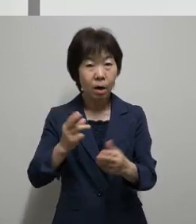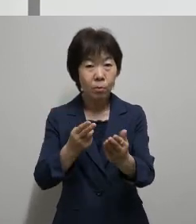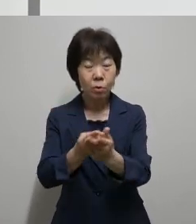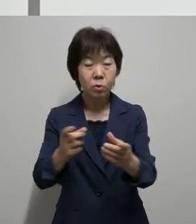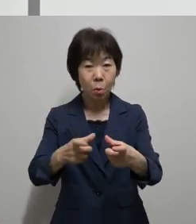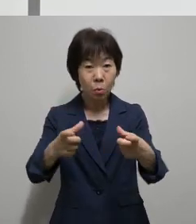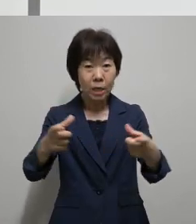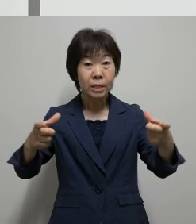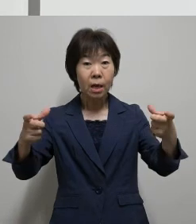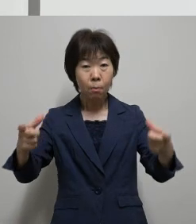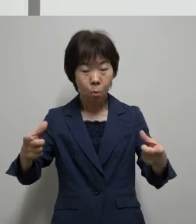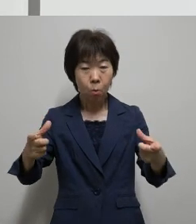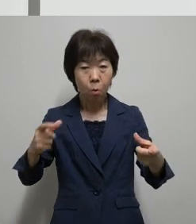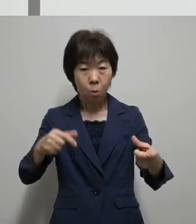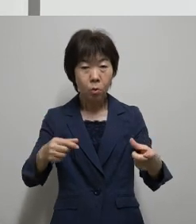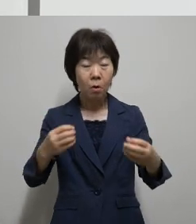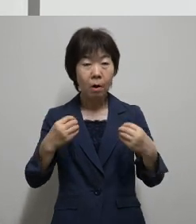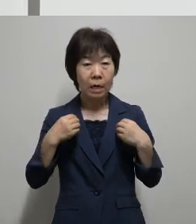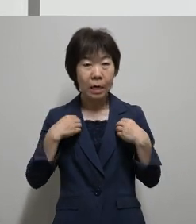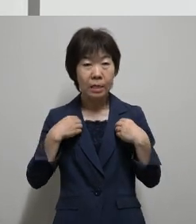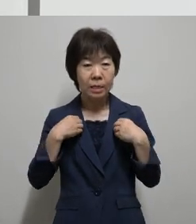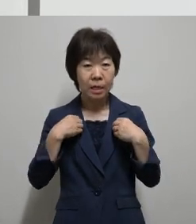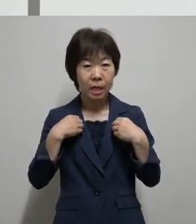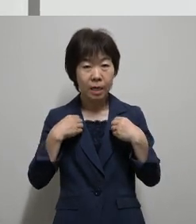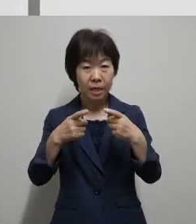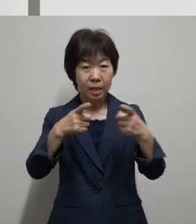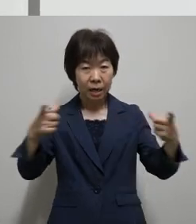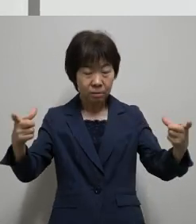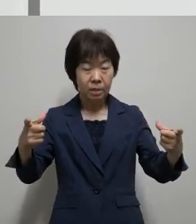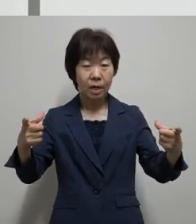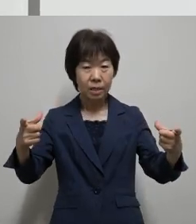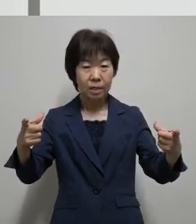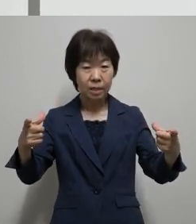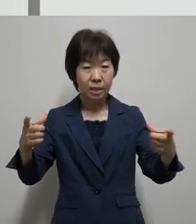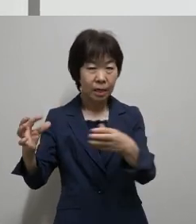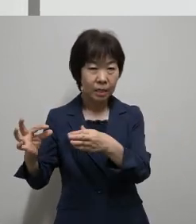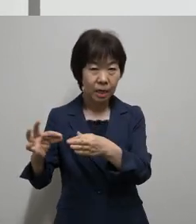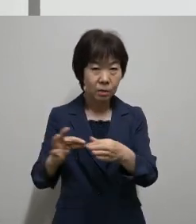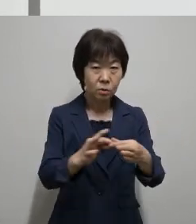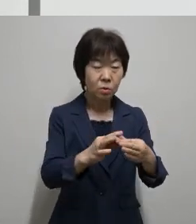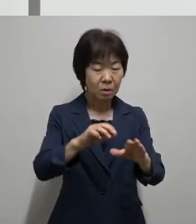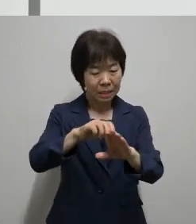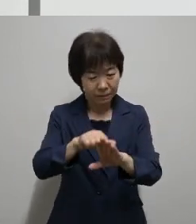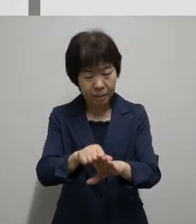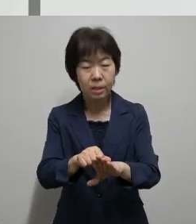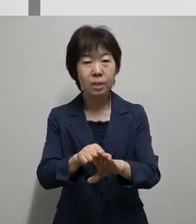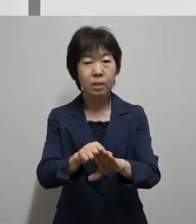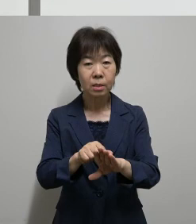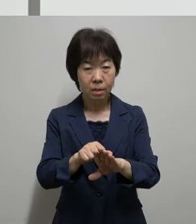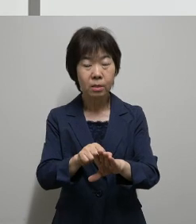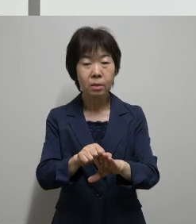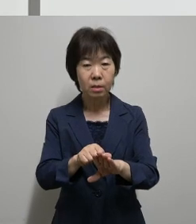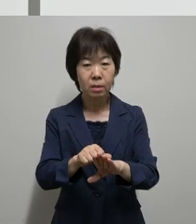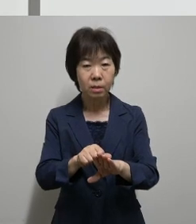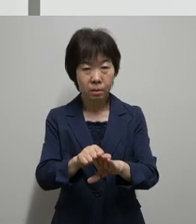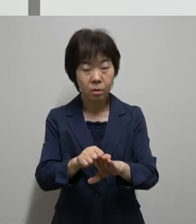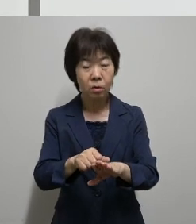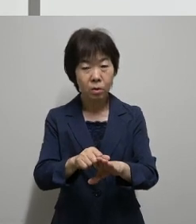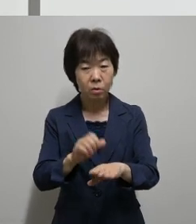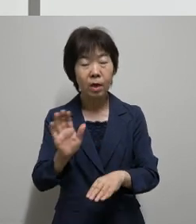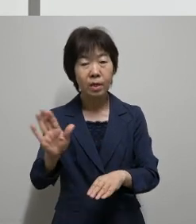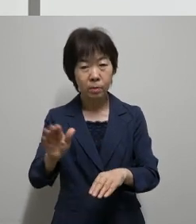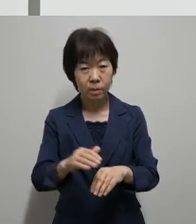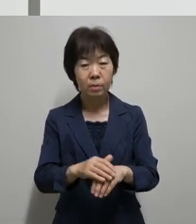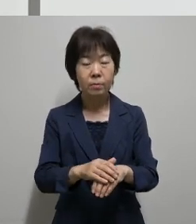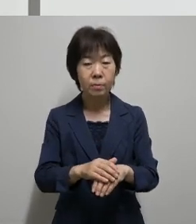に病床を増やしてもこの感染拡大が継続すると極めて厳しいなというのが率直なところで